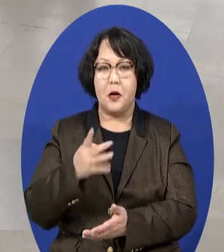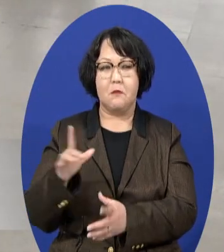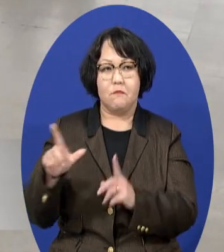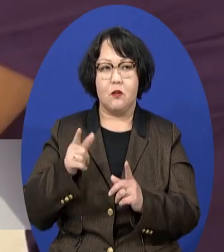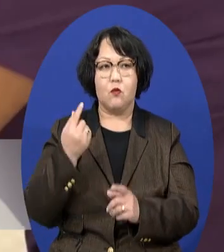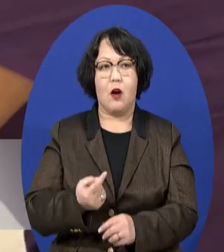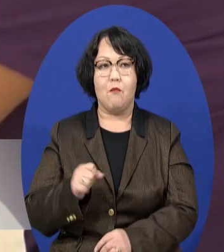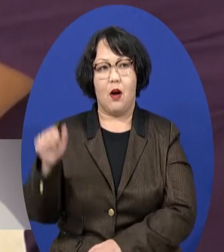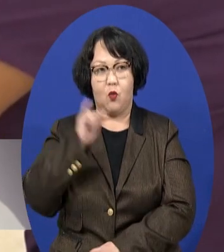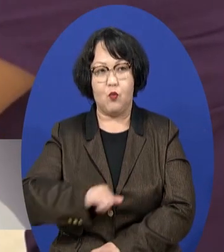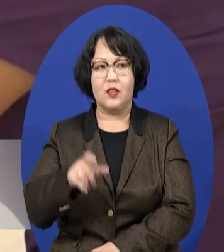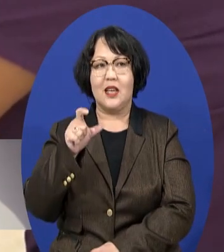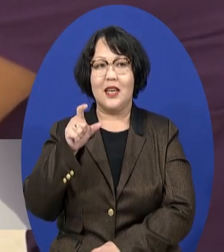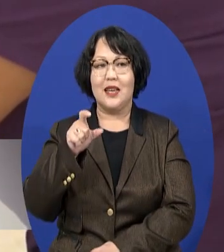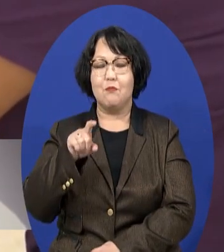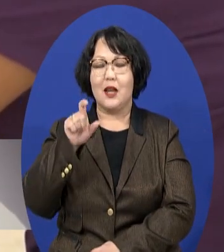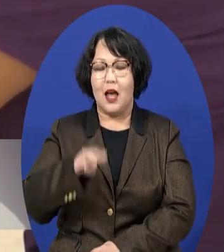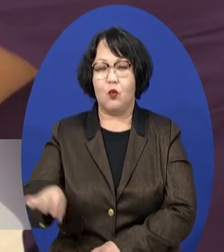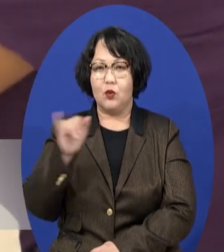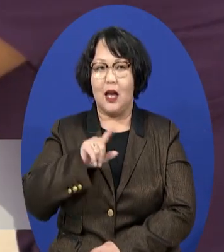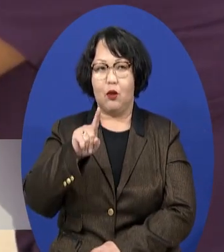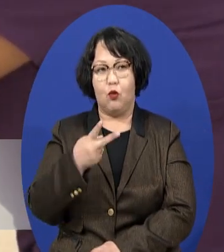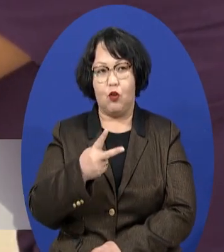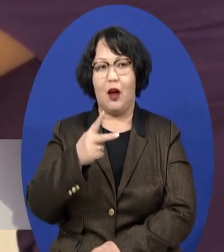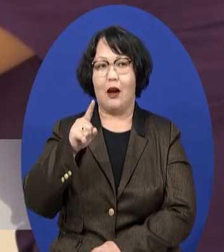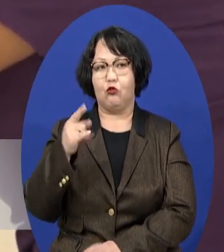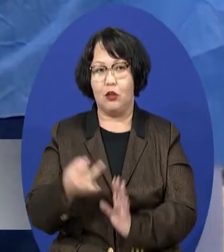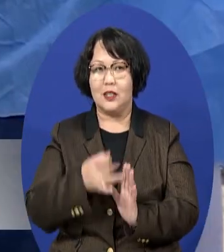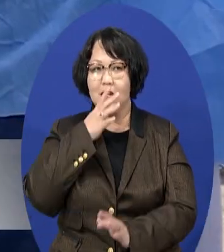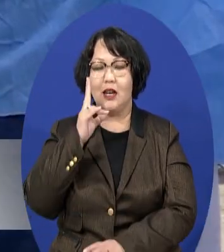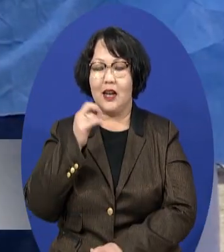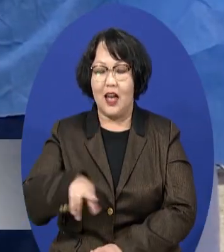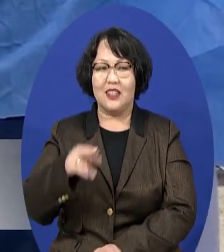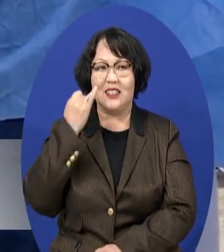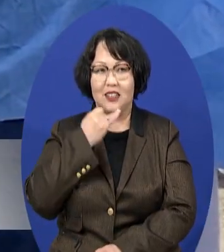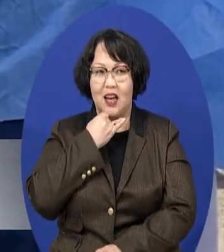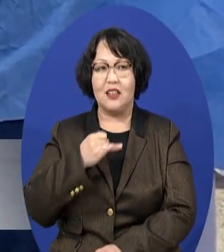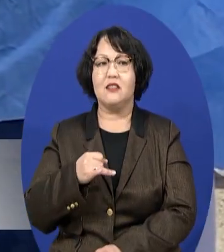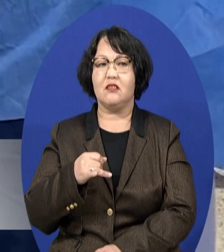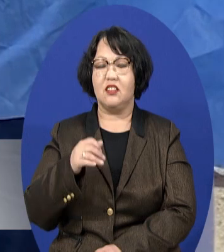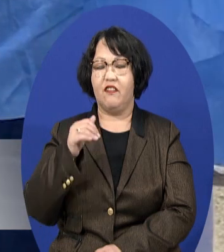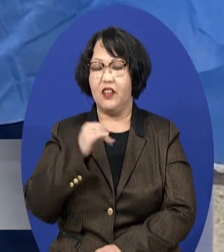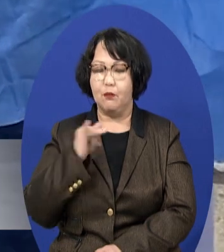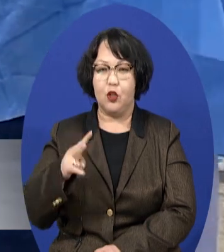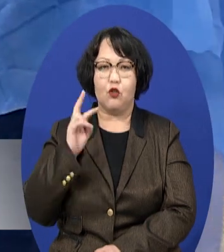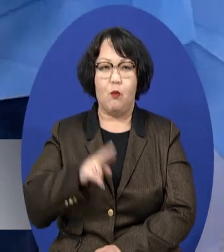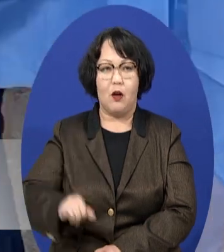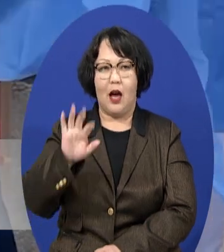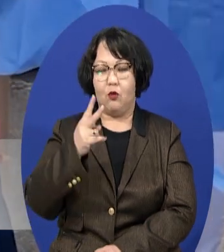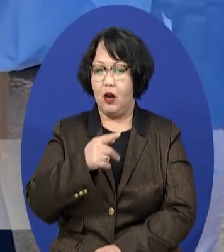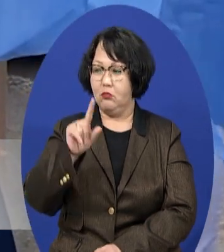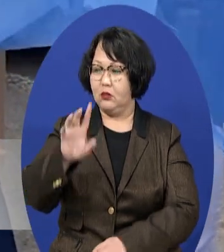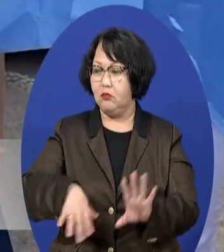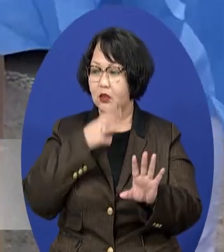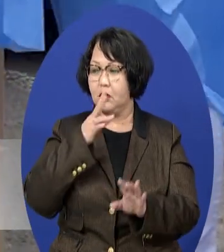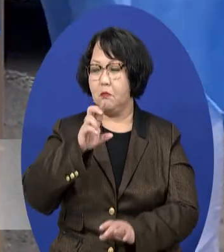улс 5-р сарын дунд үеэс 12-аас 17 нас, Канад, Израиль, Филиппин, Япон улсууд 12-аас 15 насны хүүхдүүдэд, мөн Бразил